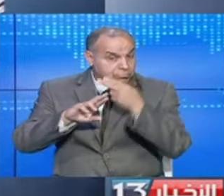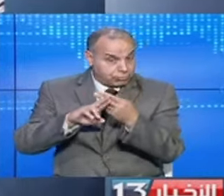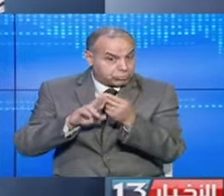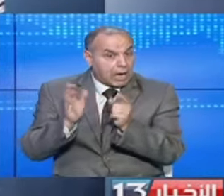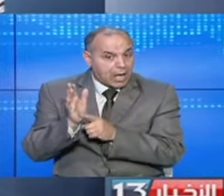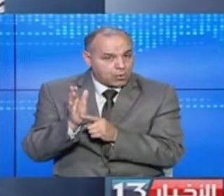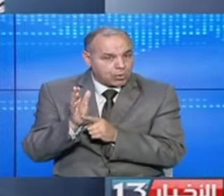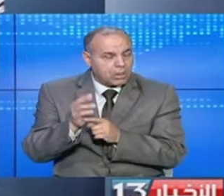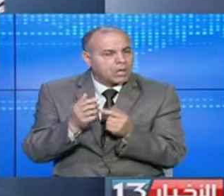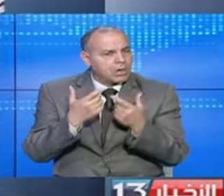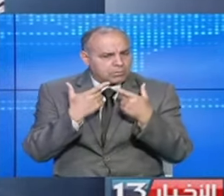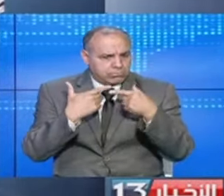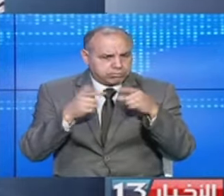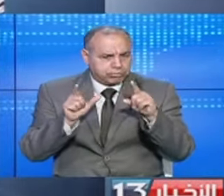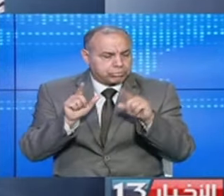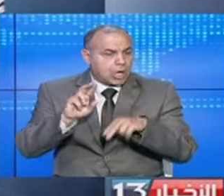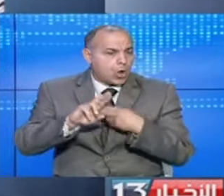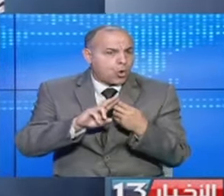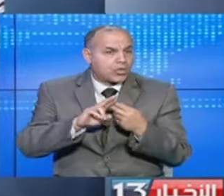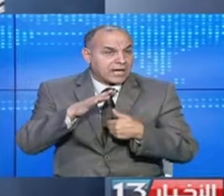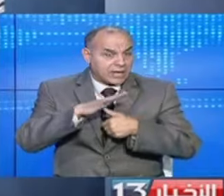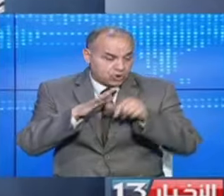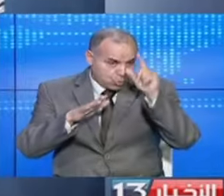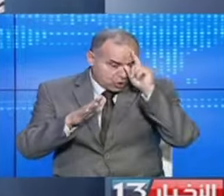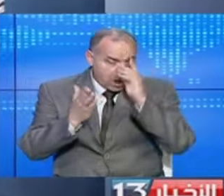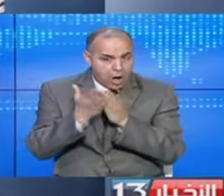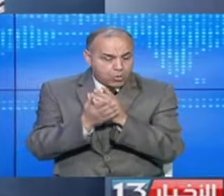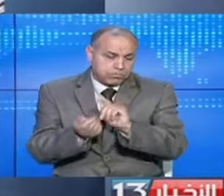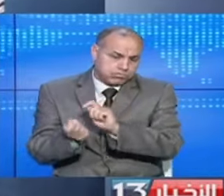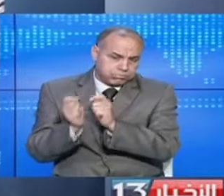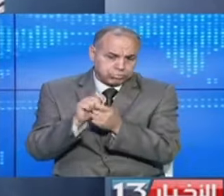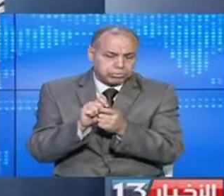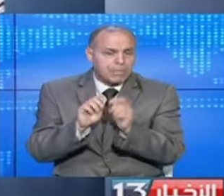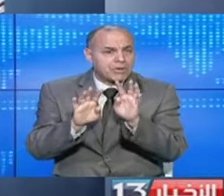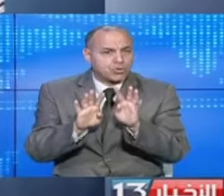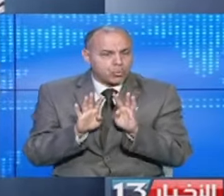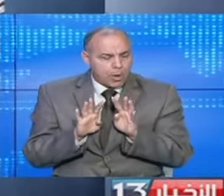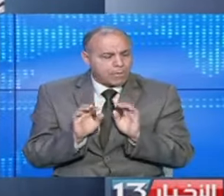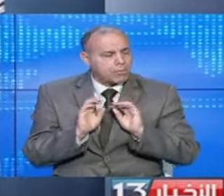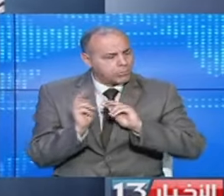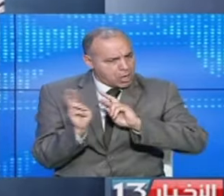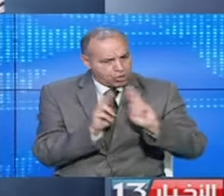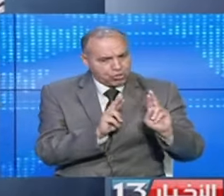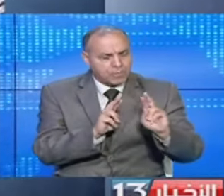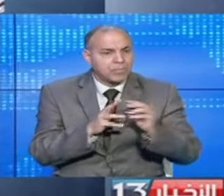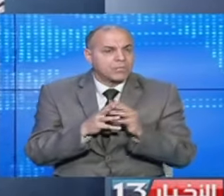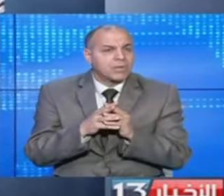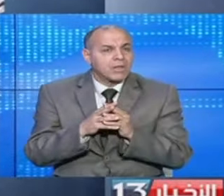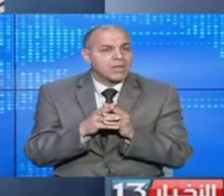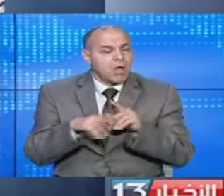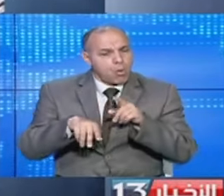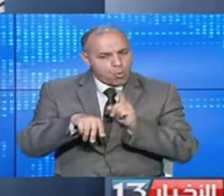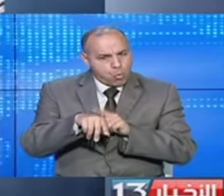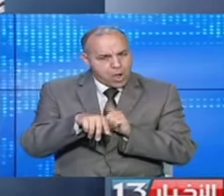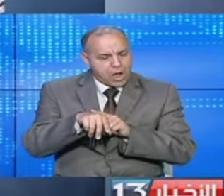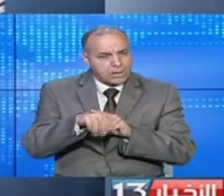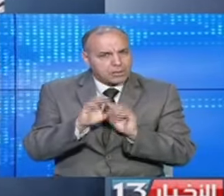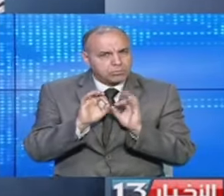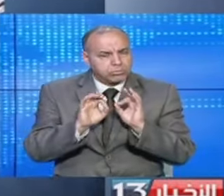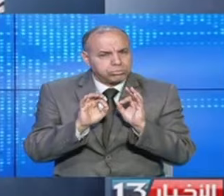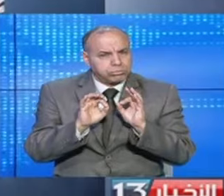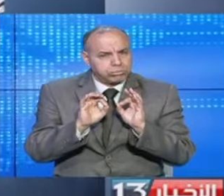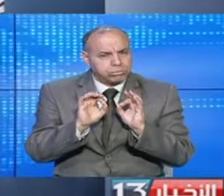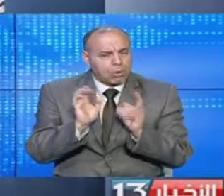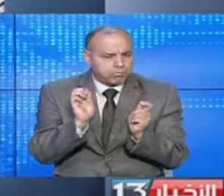هو صلاحية أن يعيد رئيس الجمهورية مشروع القانون إلى مجلس النواب في أجل في